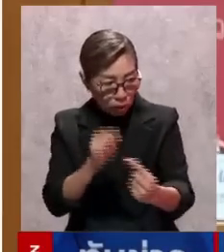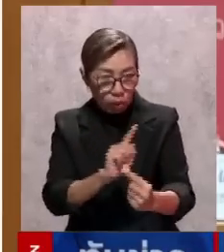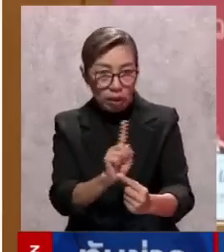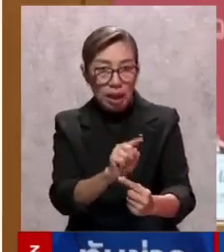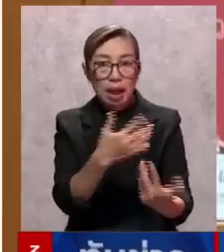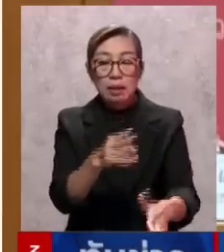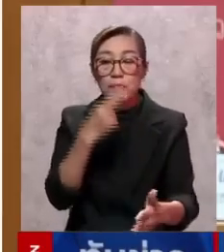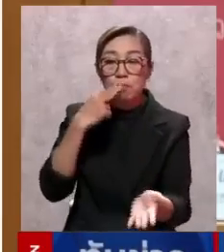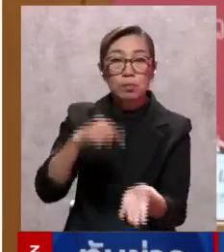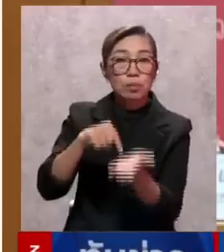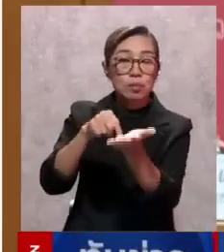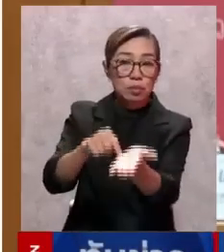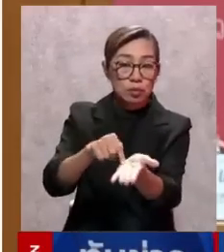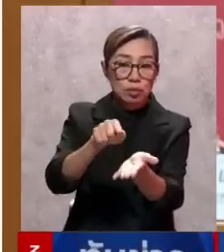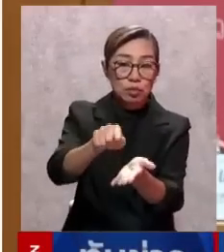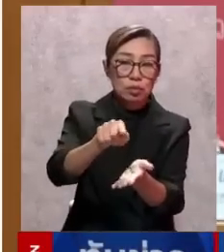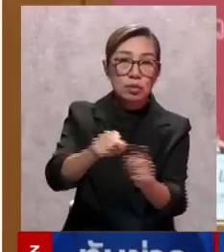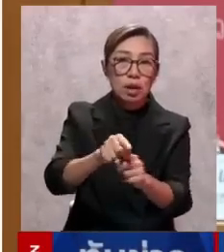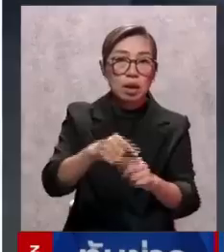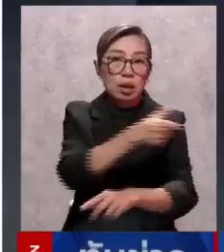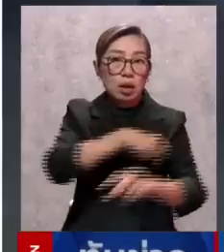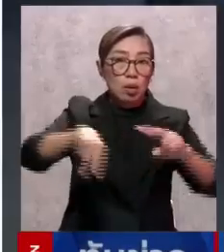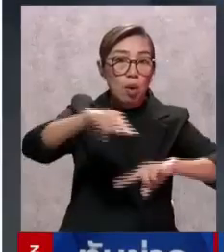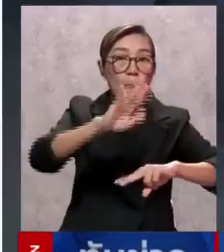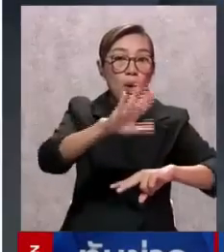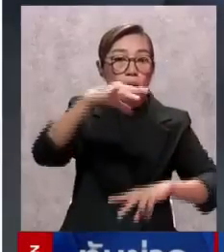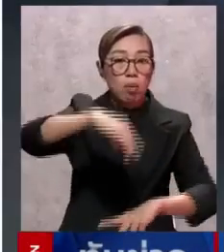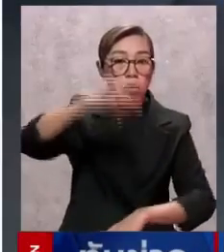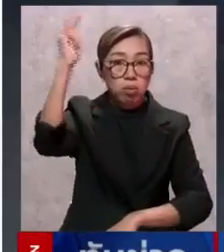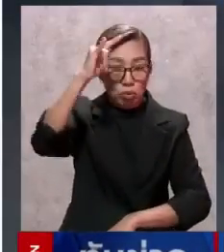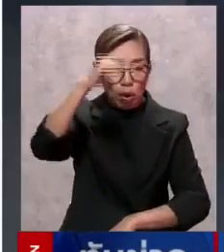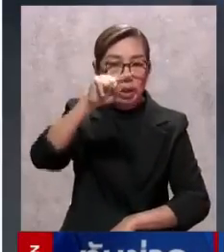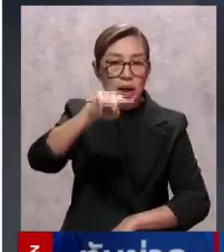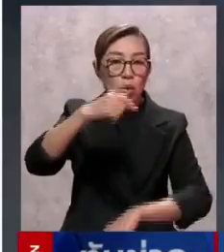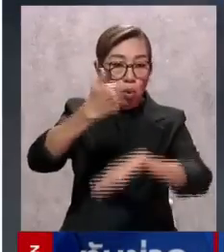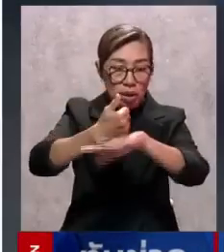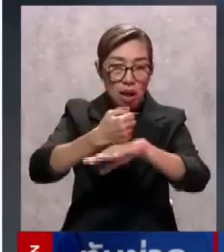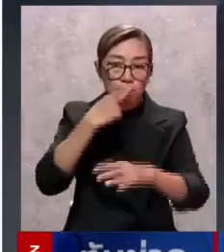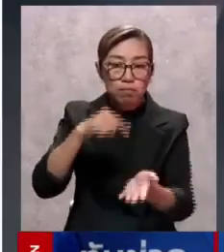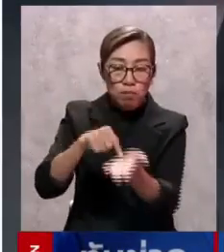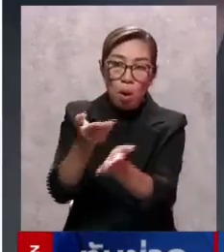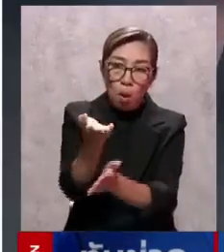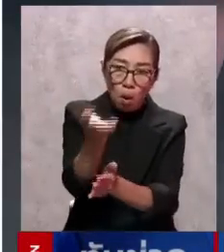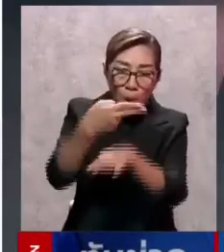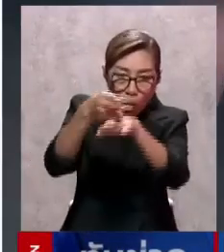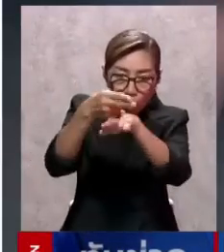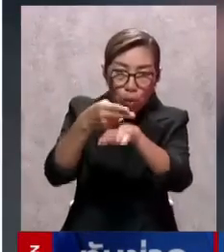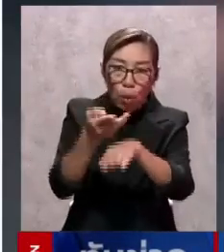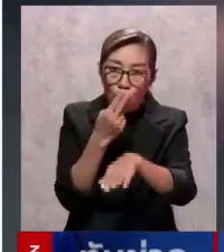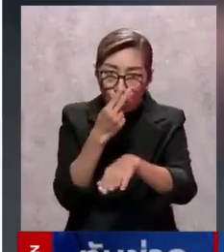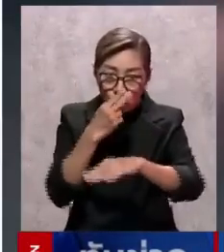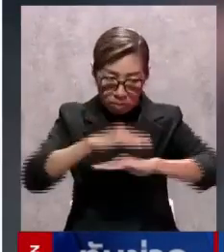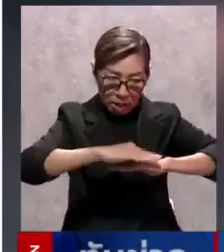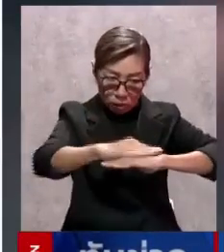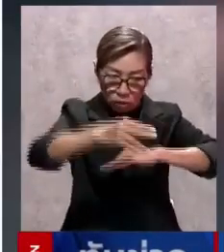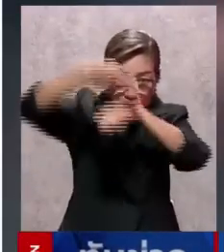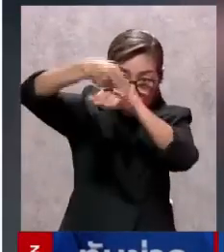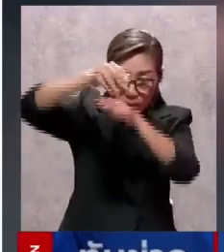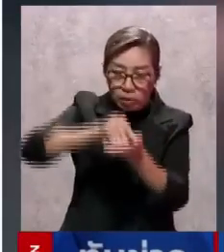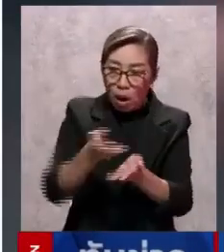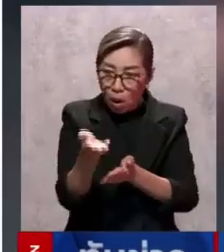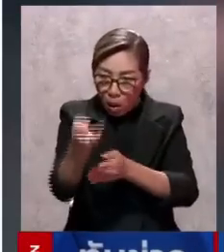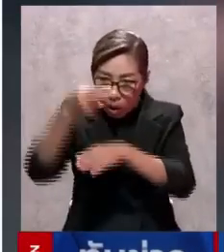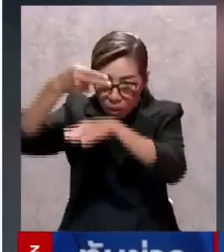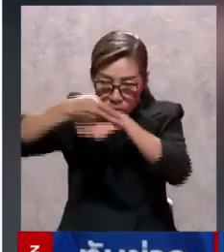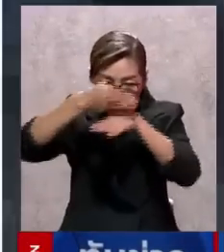ำหนังสือไปที่ผู้อำนวยการด้านการรักษาความปลอดภัยท่าอากาศยานดอนเมืองขอตรวจสอบกล้องวงจรปิดบริเวณจุดเกิดเหตุแล้วก็จุด